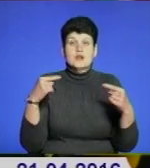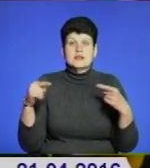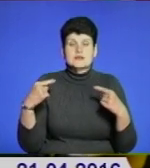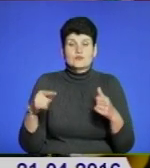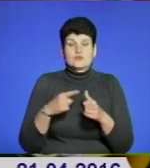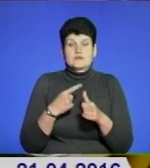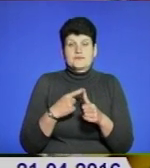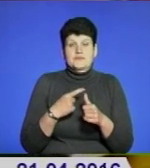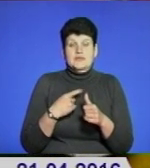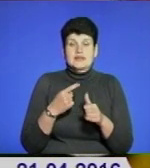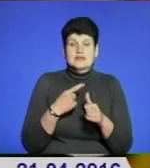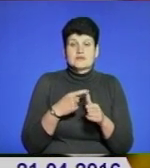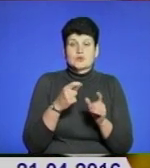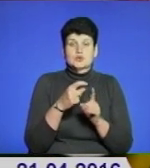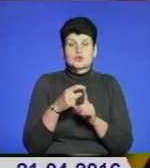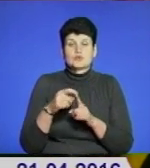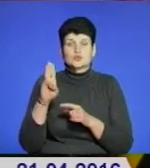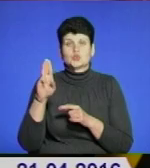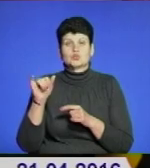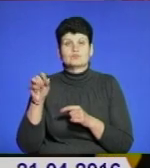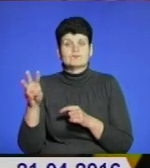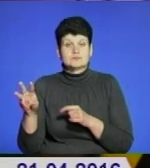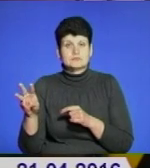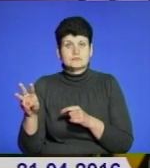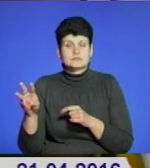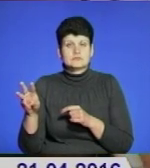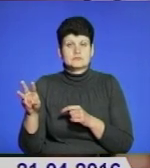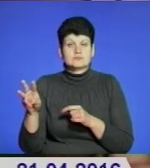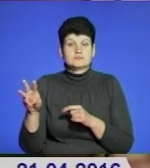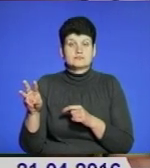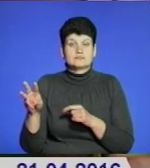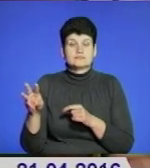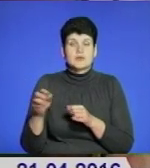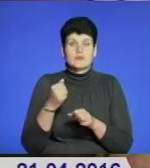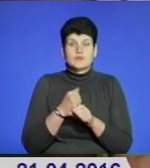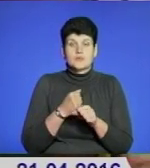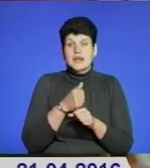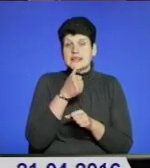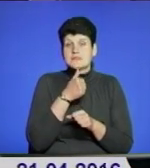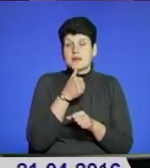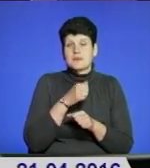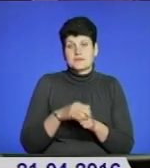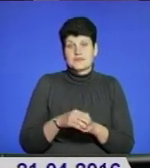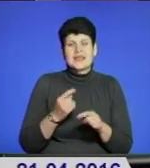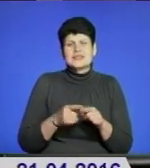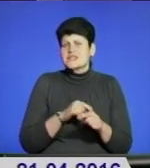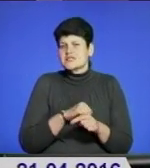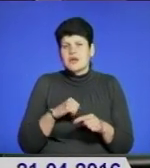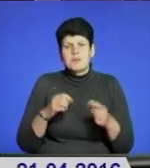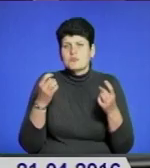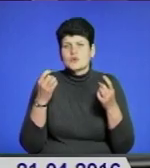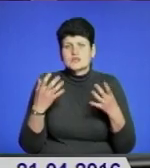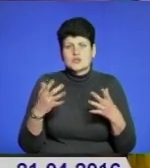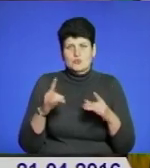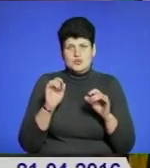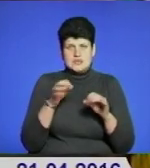називають. Називають його словом «шум». Або я що? Думаю, це експеримент. Ну, це найпростіше, що можна про це